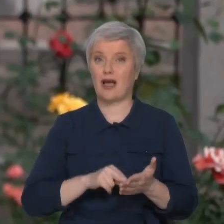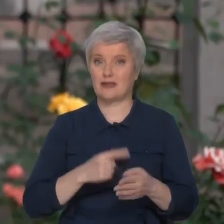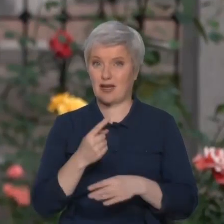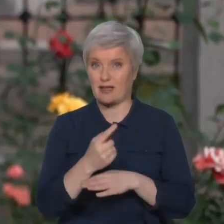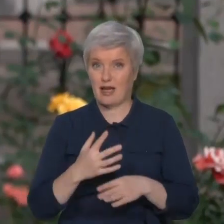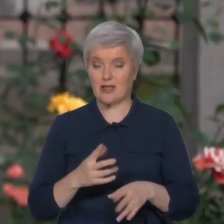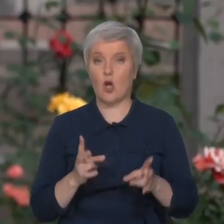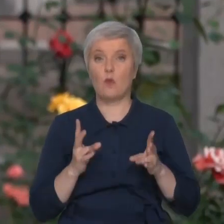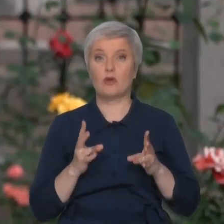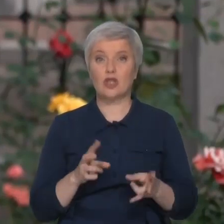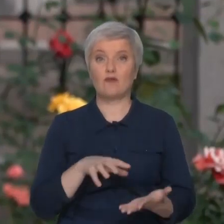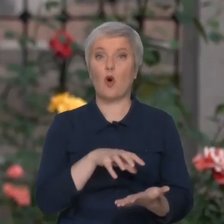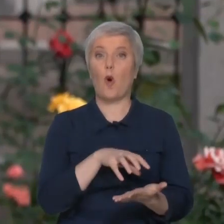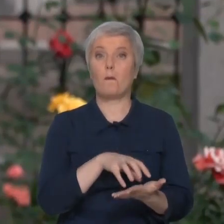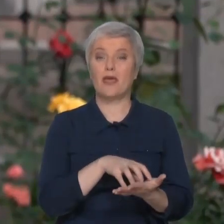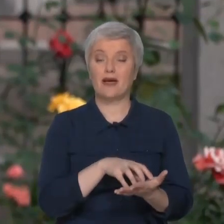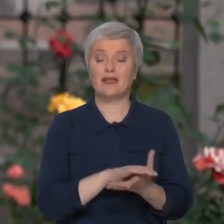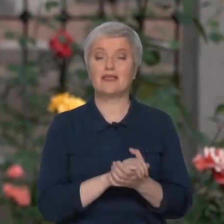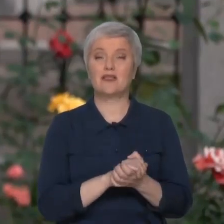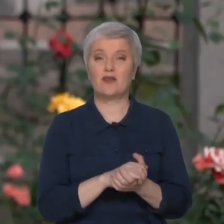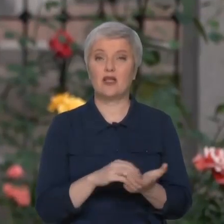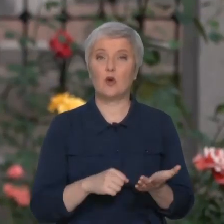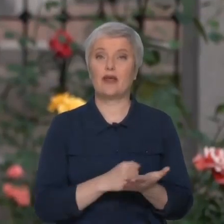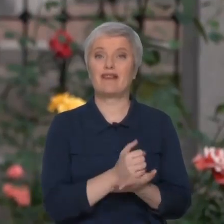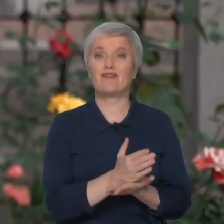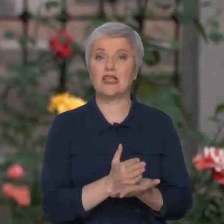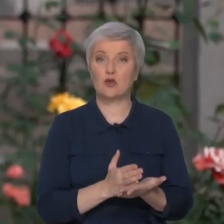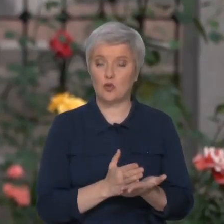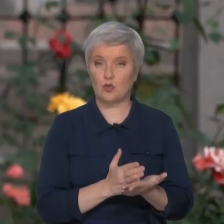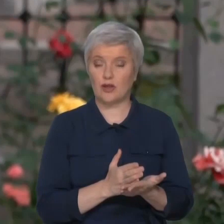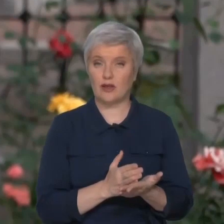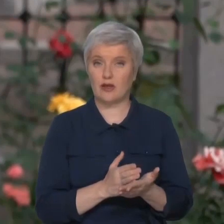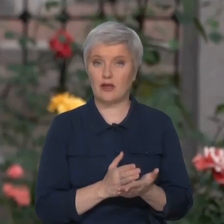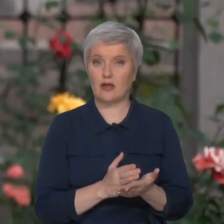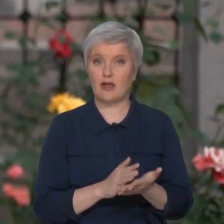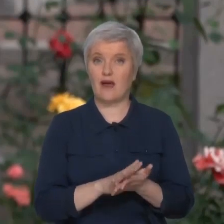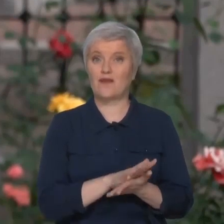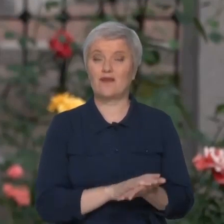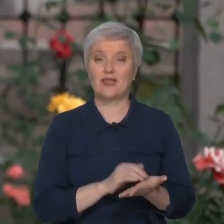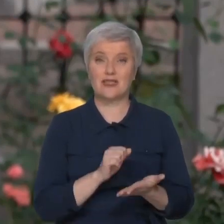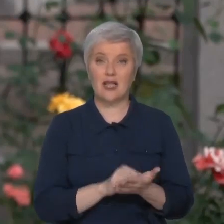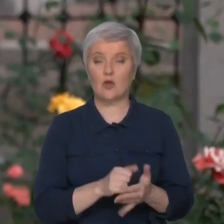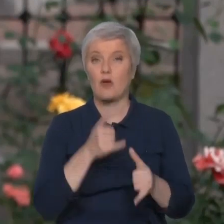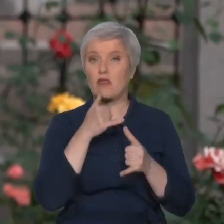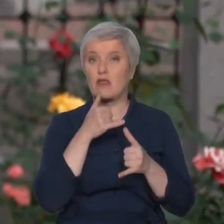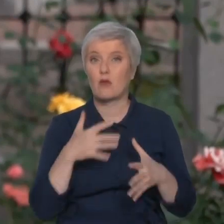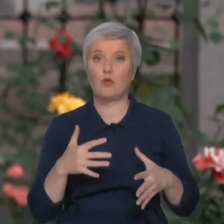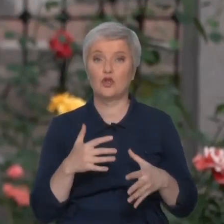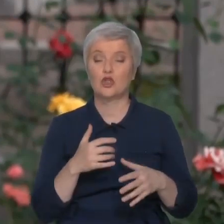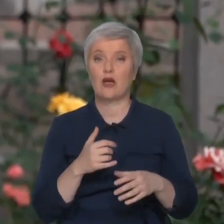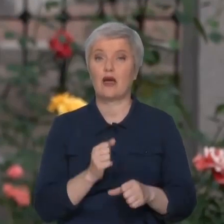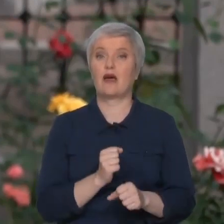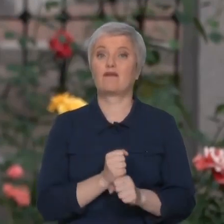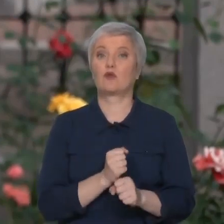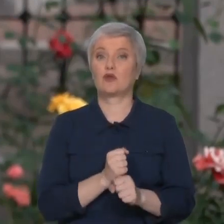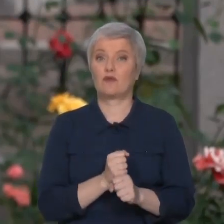ракетних постраждав об'єкт цивільної інфраструктури. Він наразі виведений з ладу і не може функціонувати. За словами